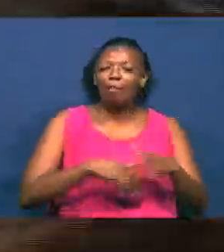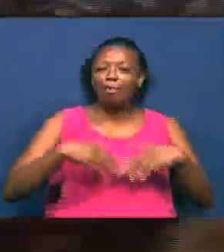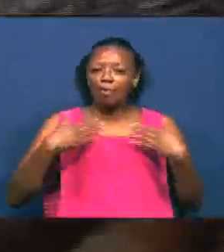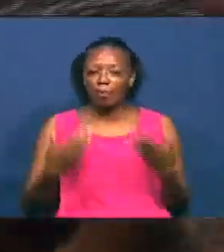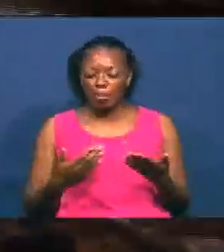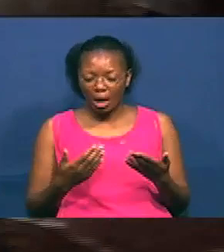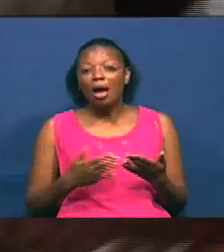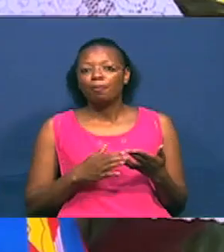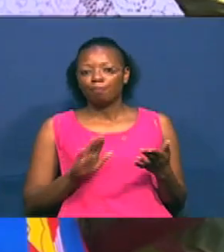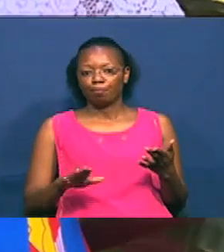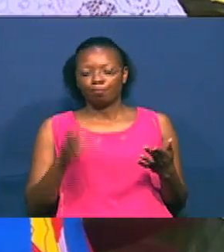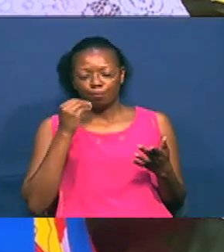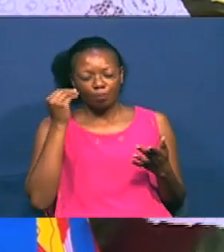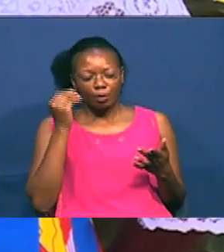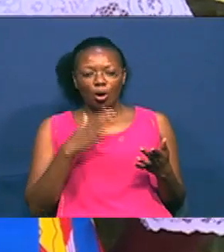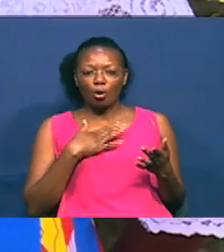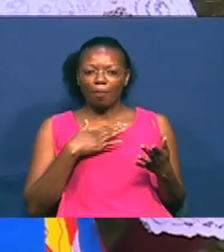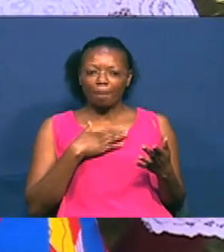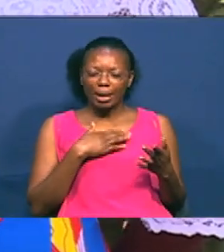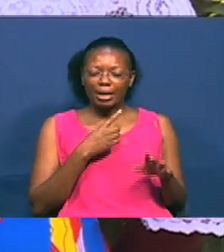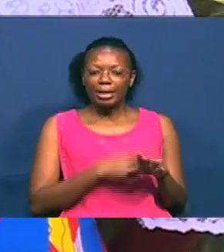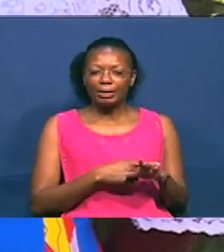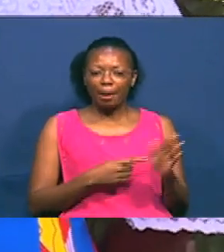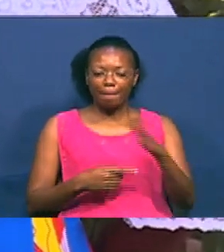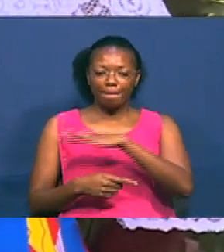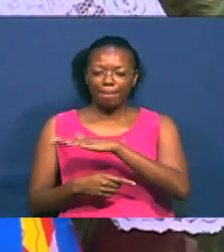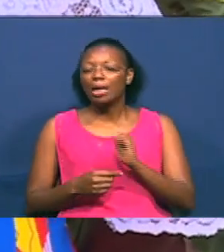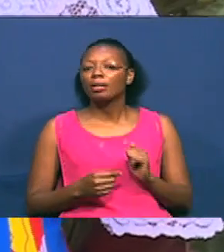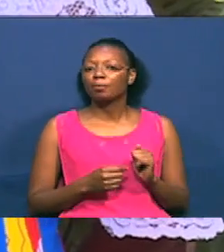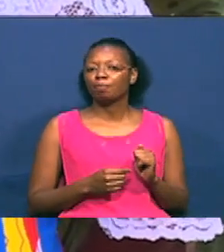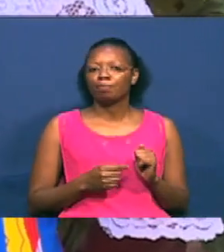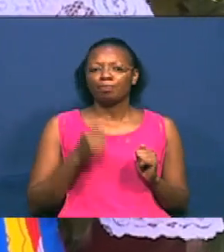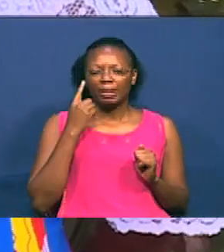yao. Hapa nyumbani nilipotoka huko